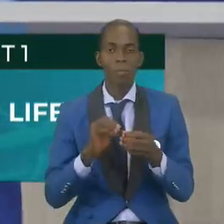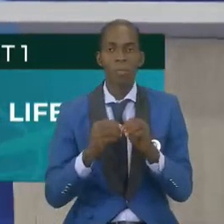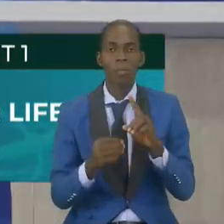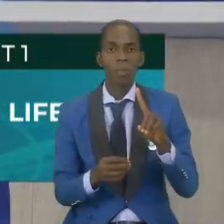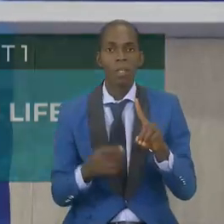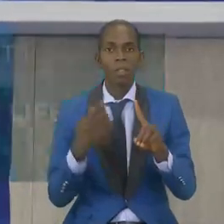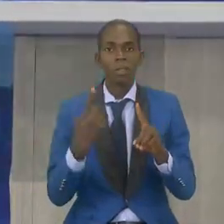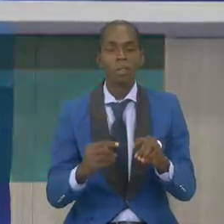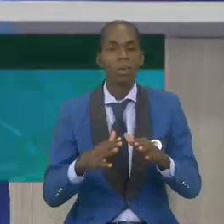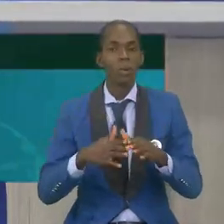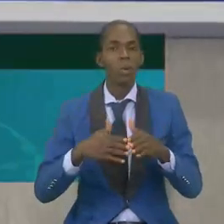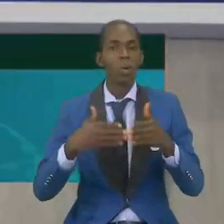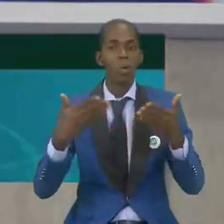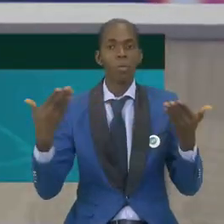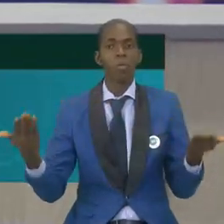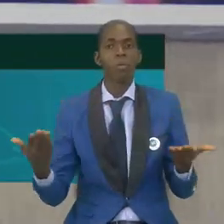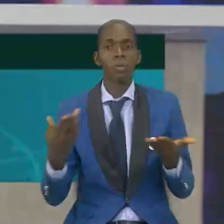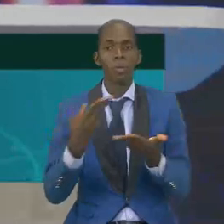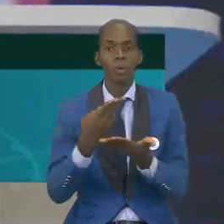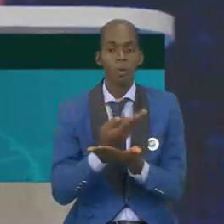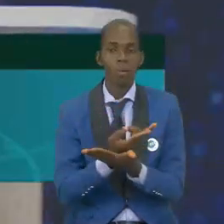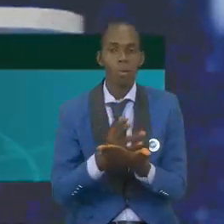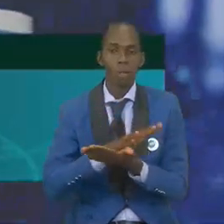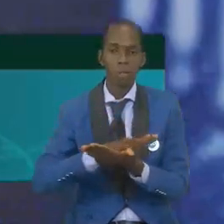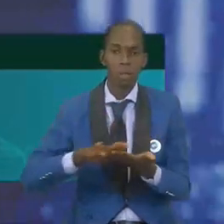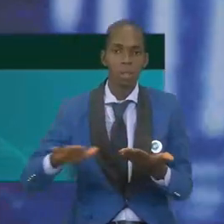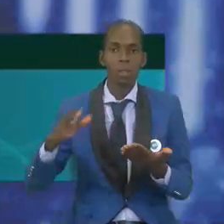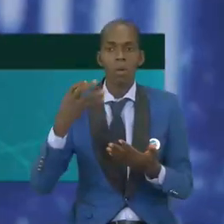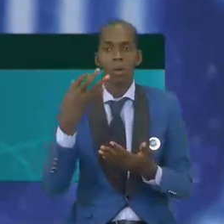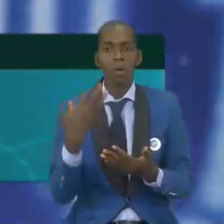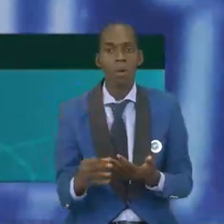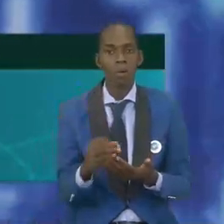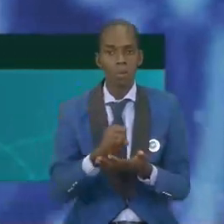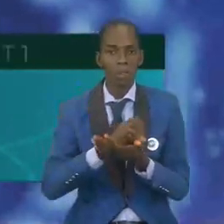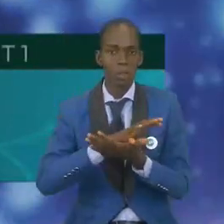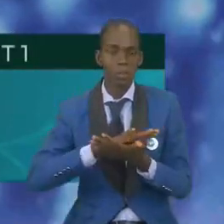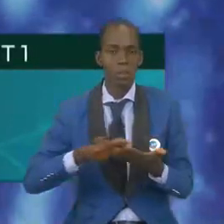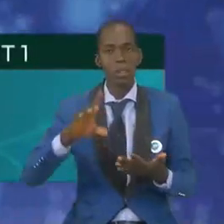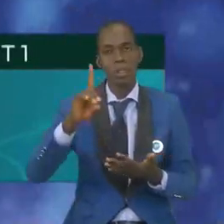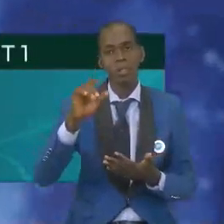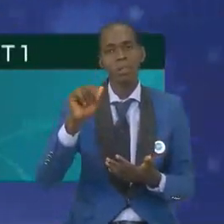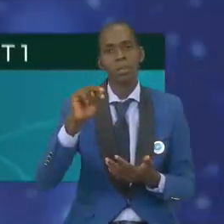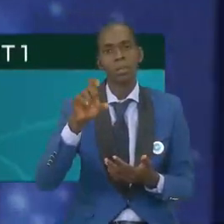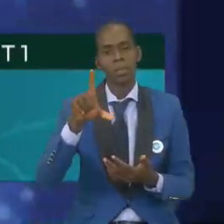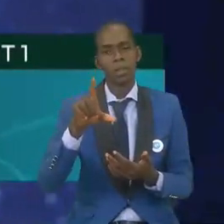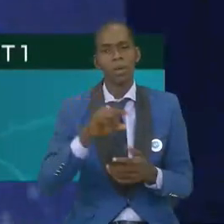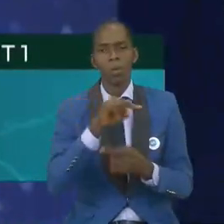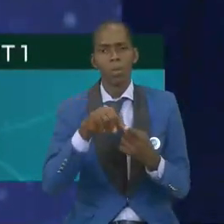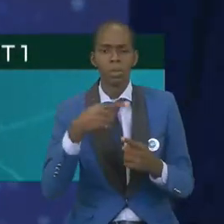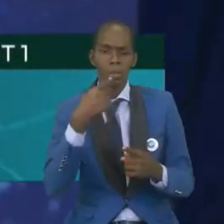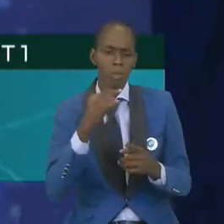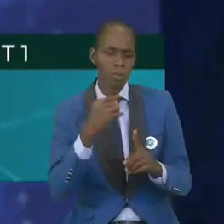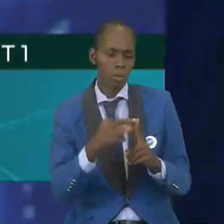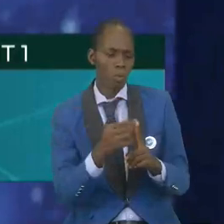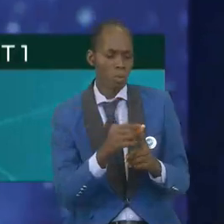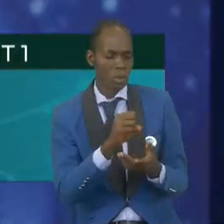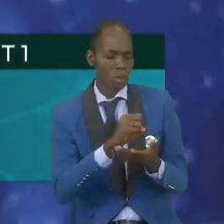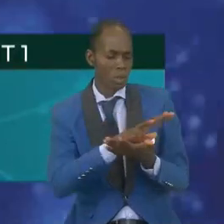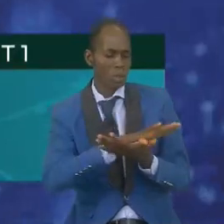Nous allons considérer trois éléments. Premièrement, la sainteté transparente du Daniel